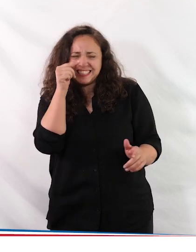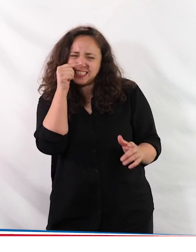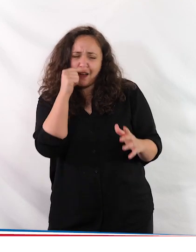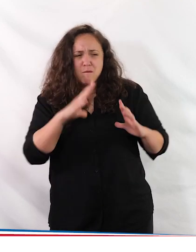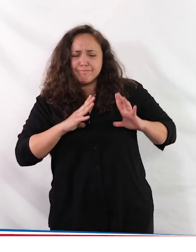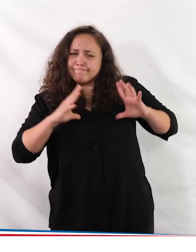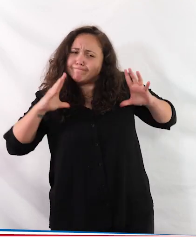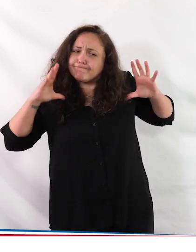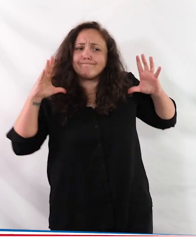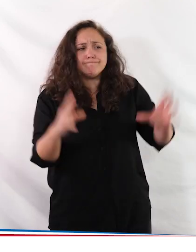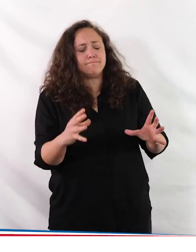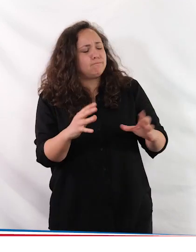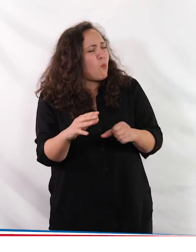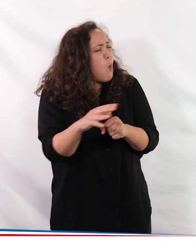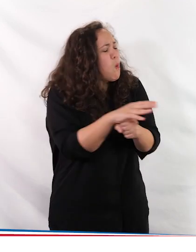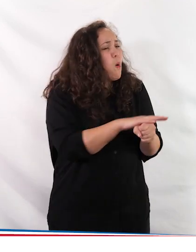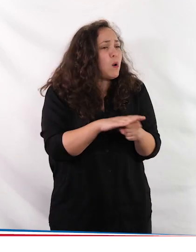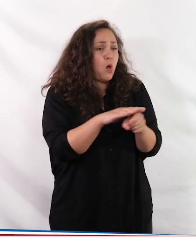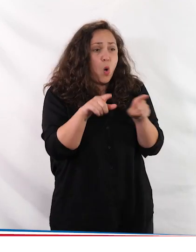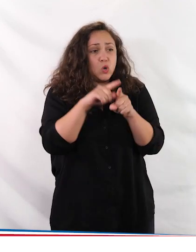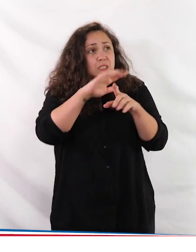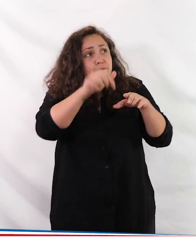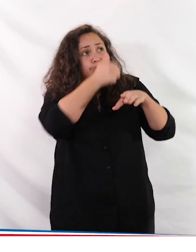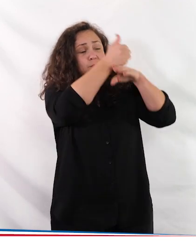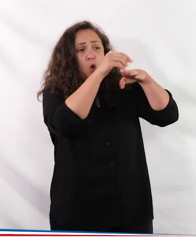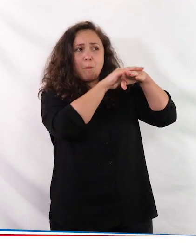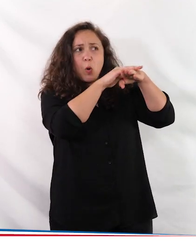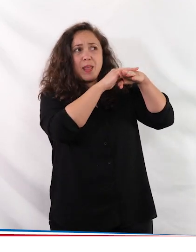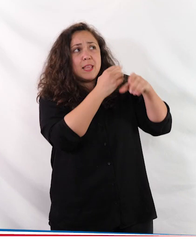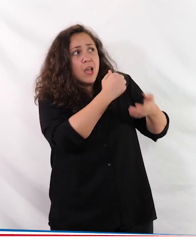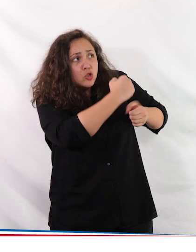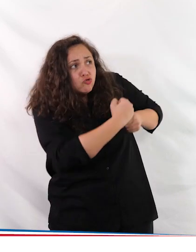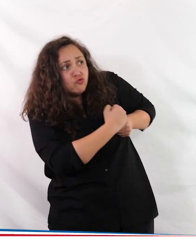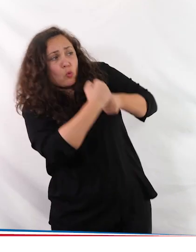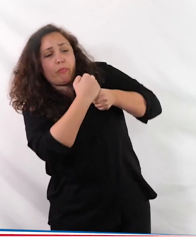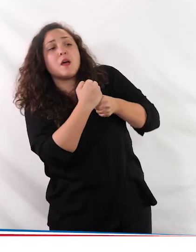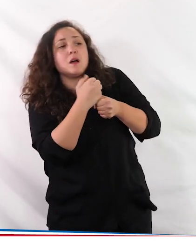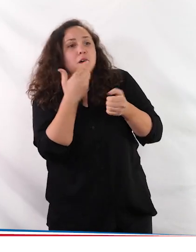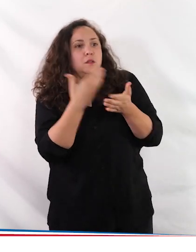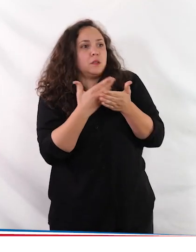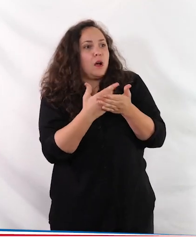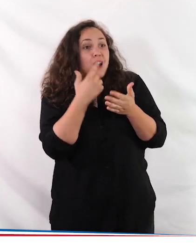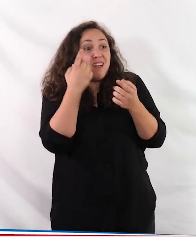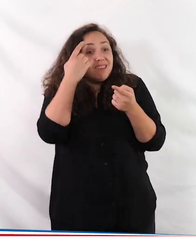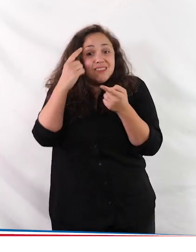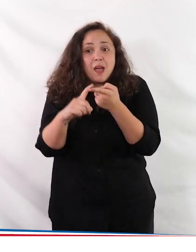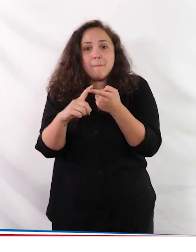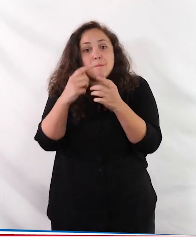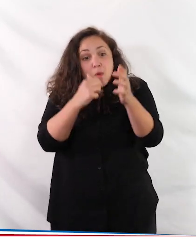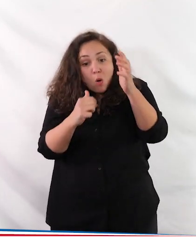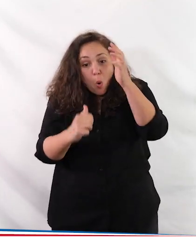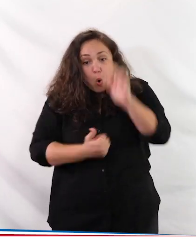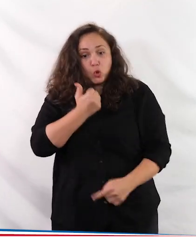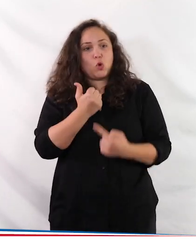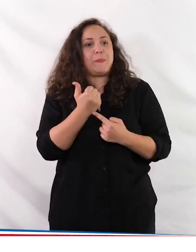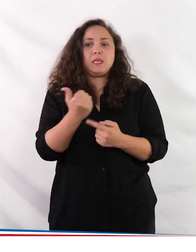sans faille, vraiment un volontarisme absolu et un poids politique fort de celui ou celle